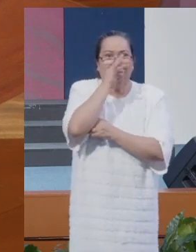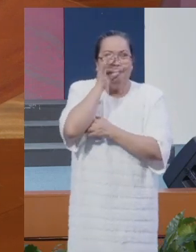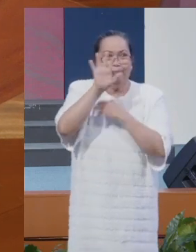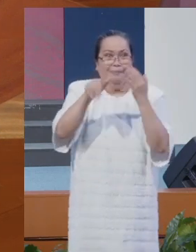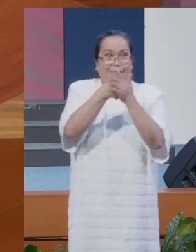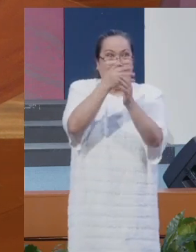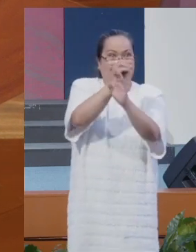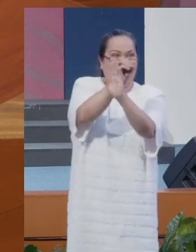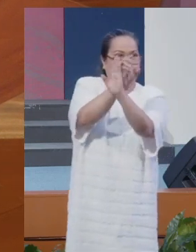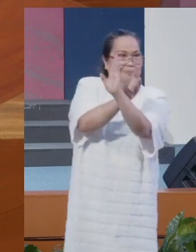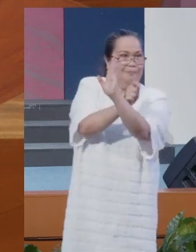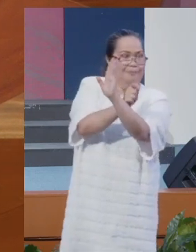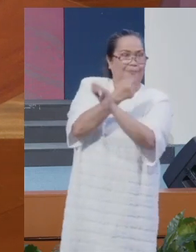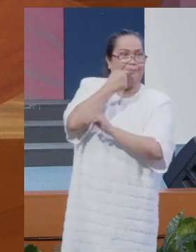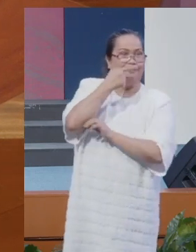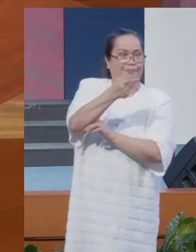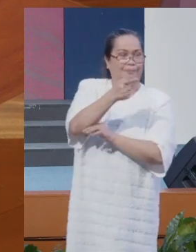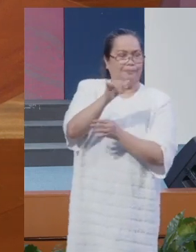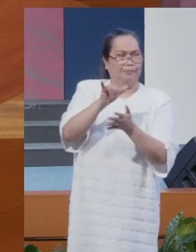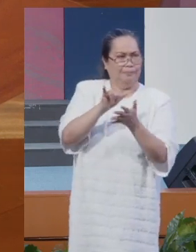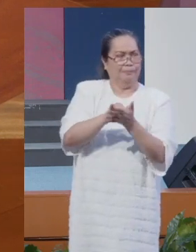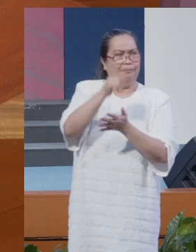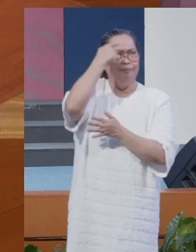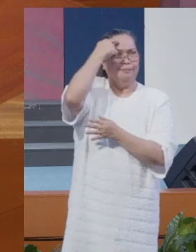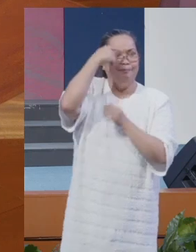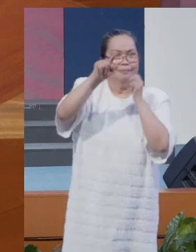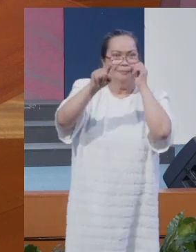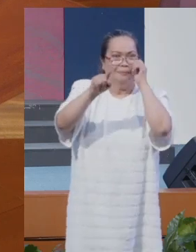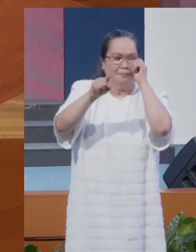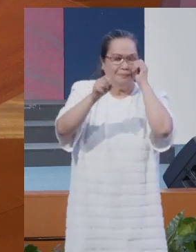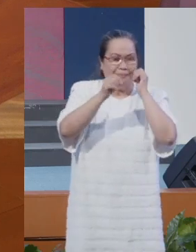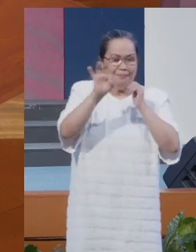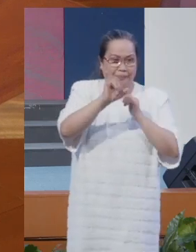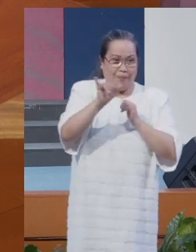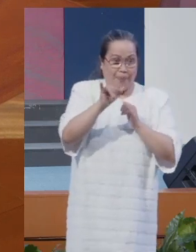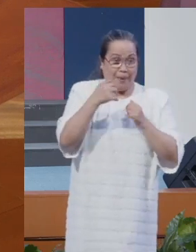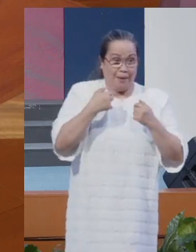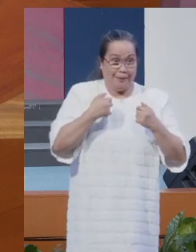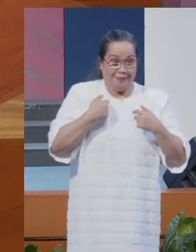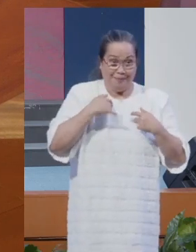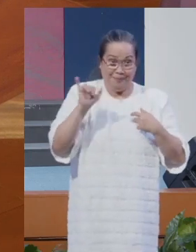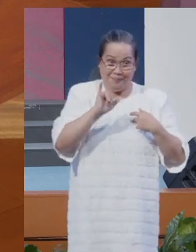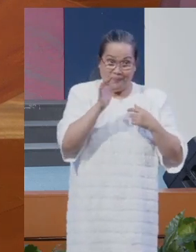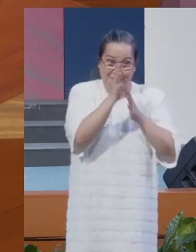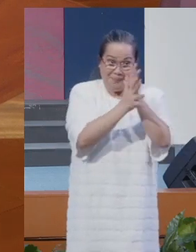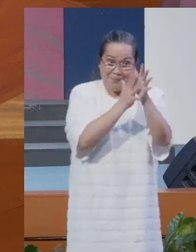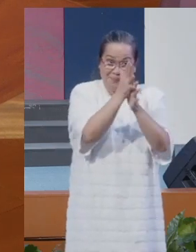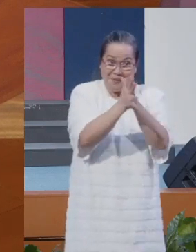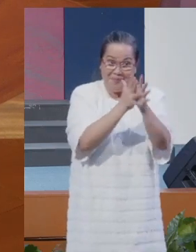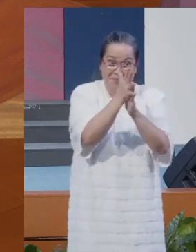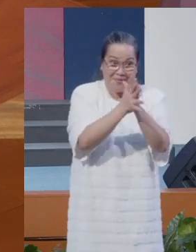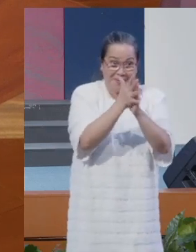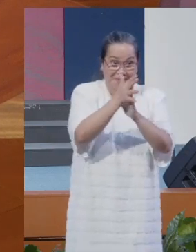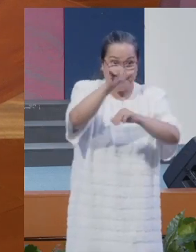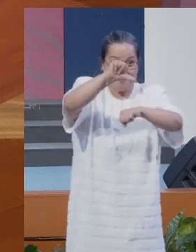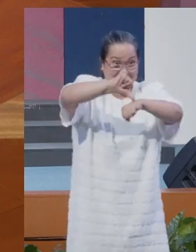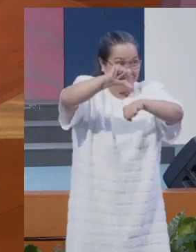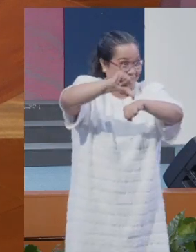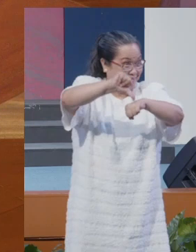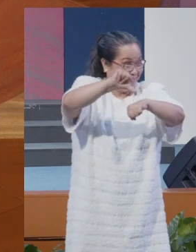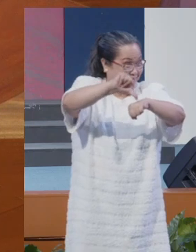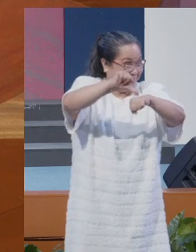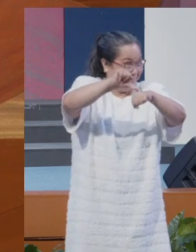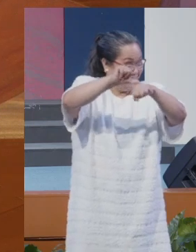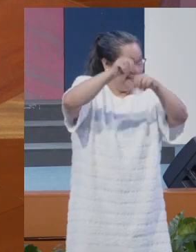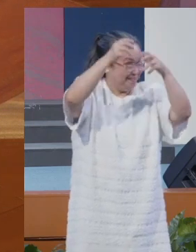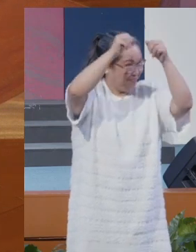Testament actually. At yun ay para lang sa Yom Kippur, o ang tawag natin doon, the Day of Atonement. Sa